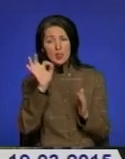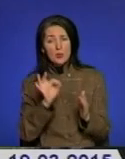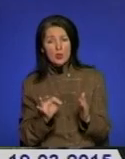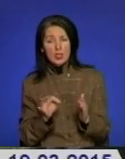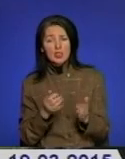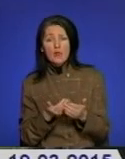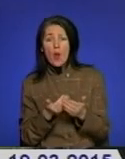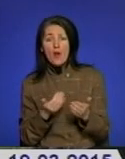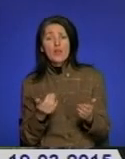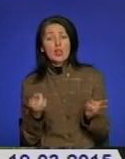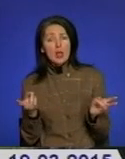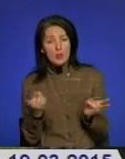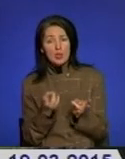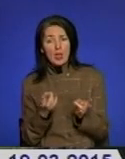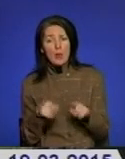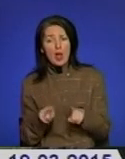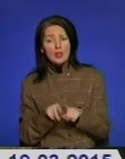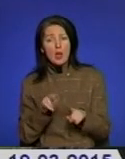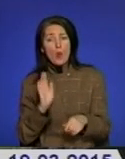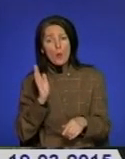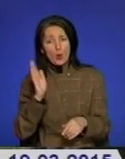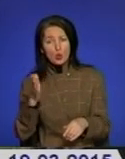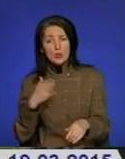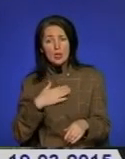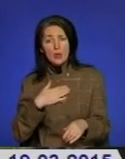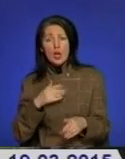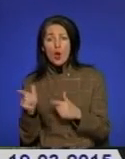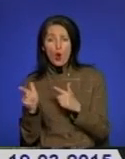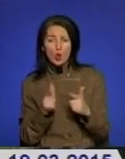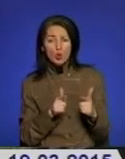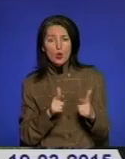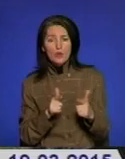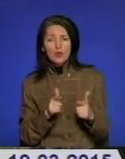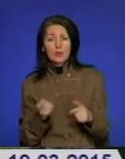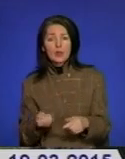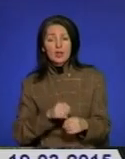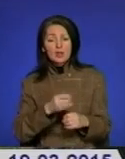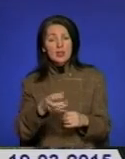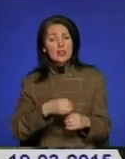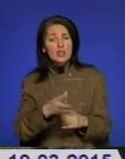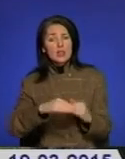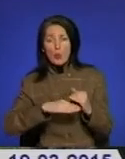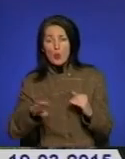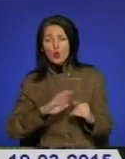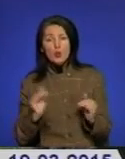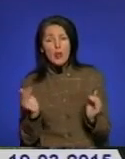А так, по прогнозам, ми готові засіяти площу не меншу, ніж в минулому році.